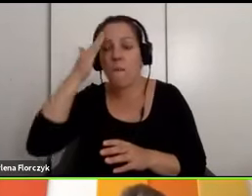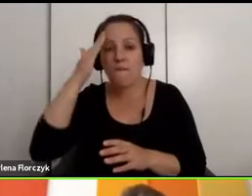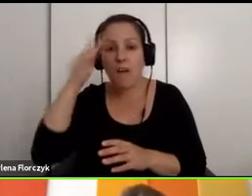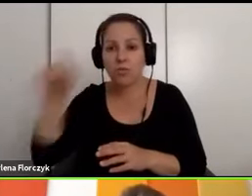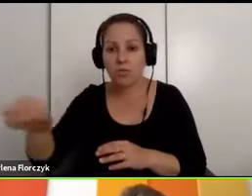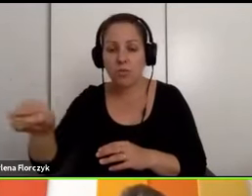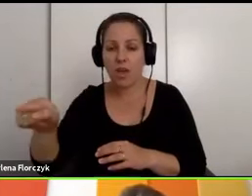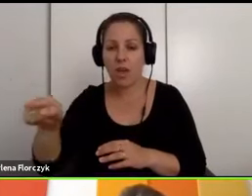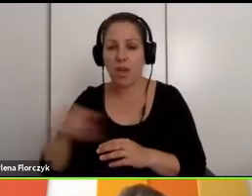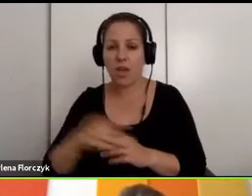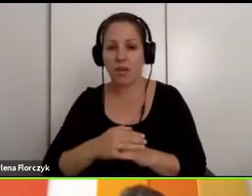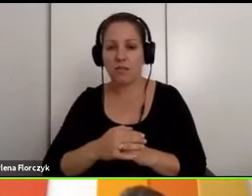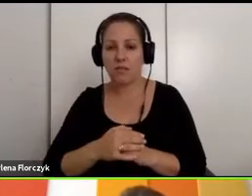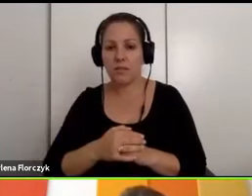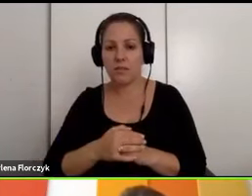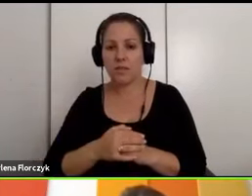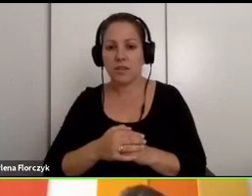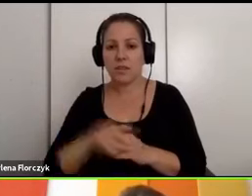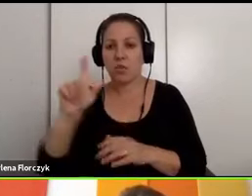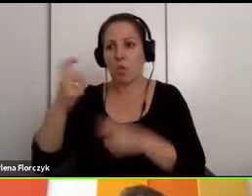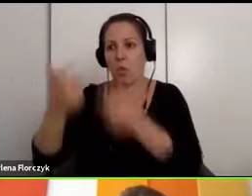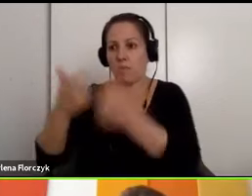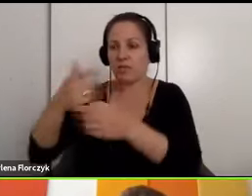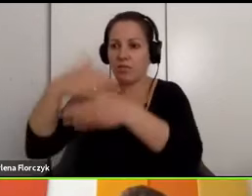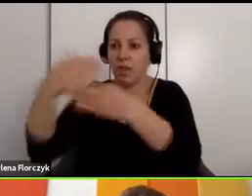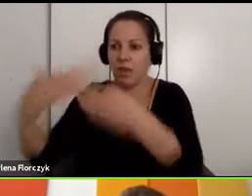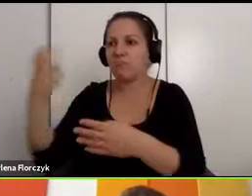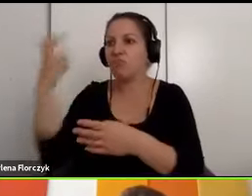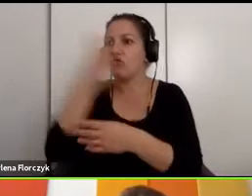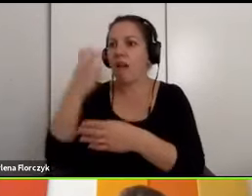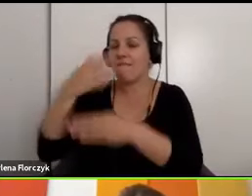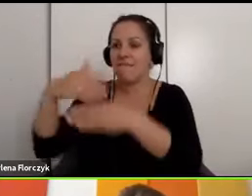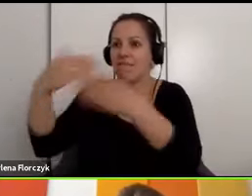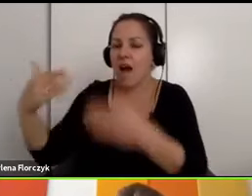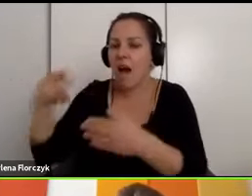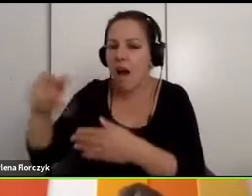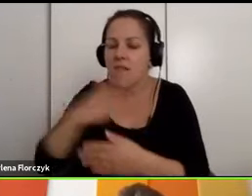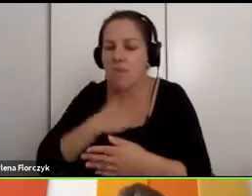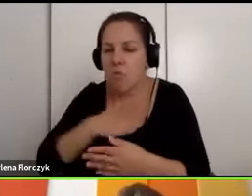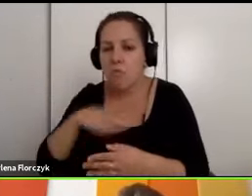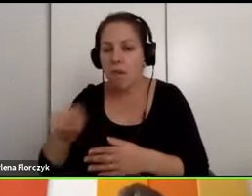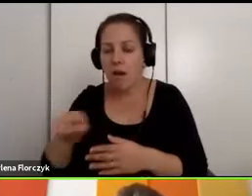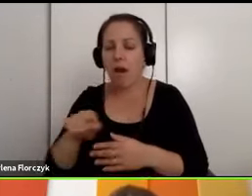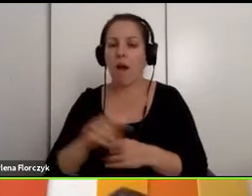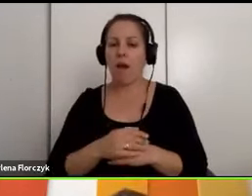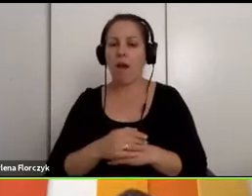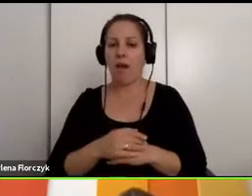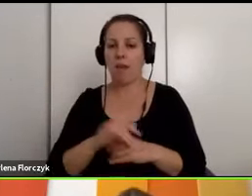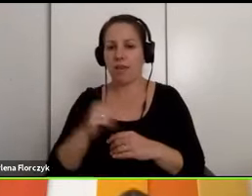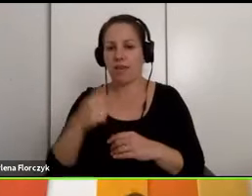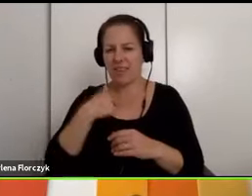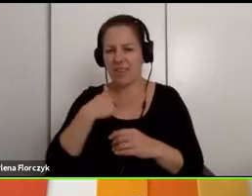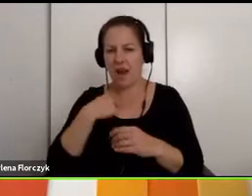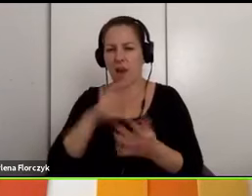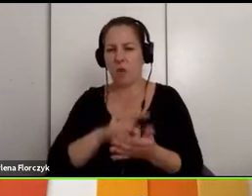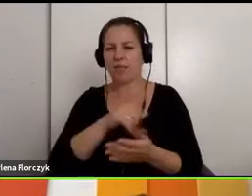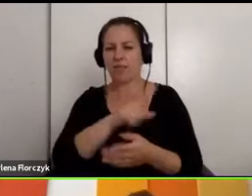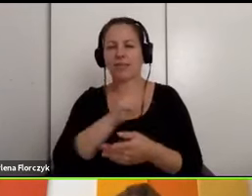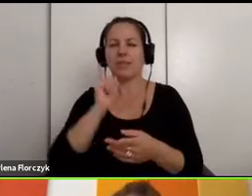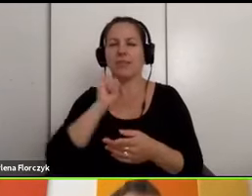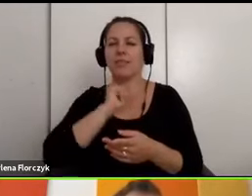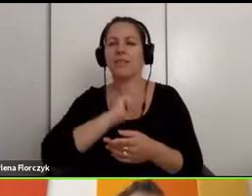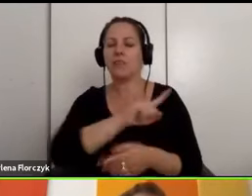że ktoś coś robi w teatrze albo jest ciekawy teatru. I na przykład, no ja miałem takie doświadczenie z liceum,